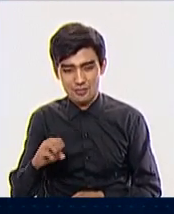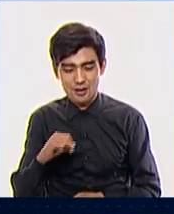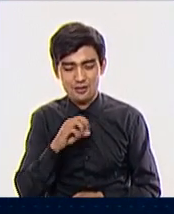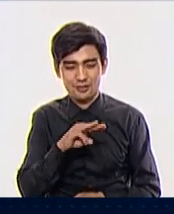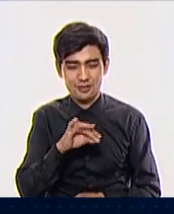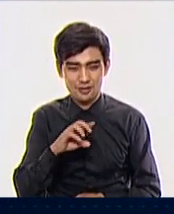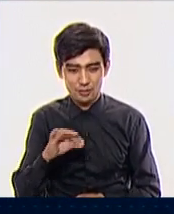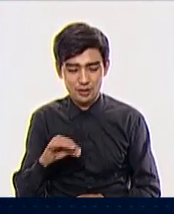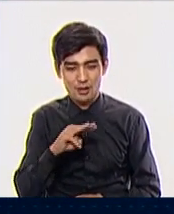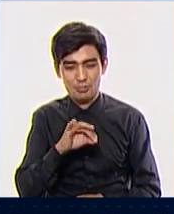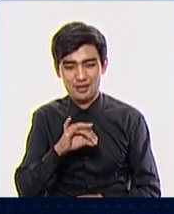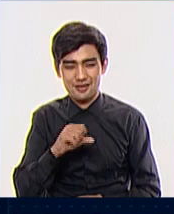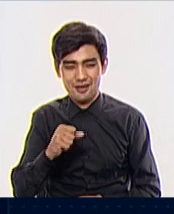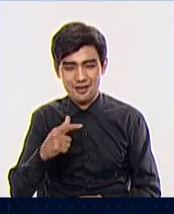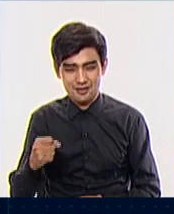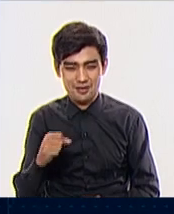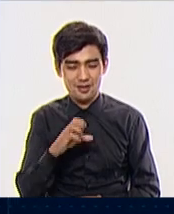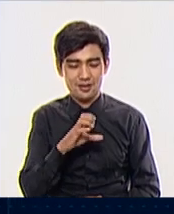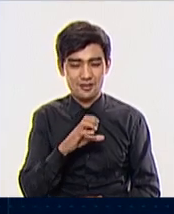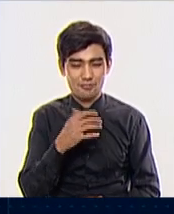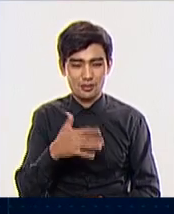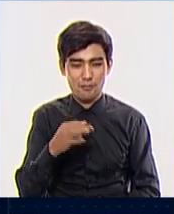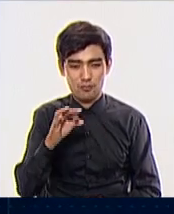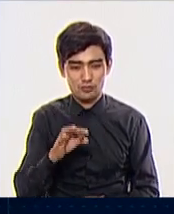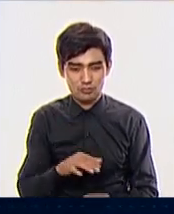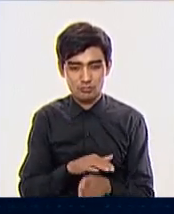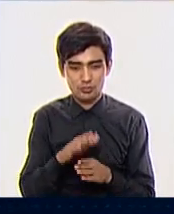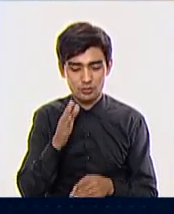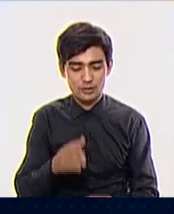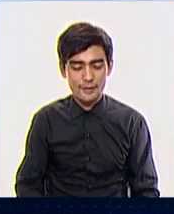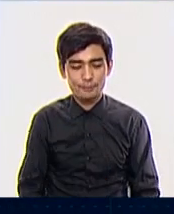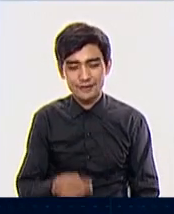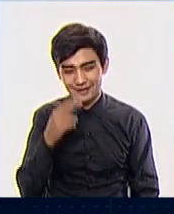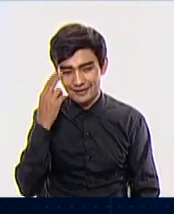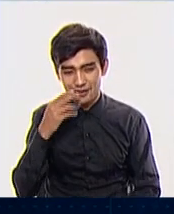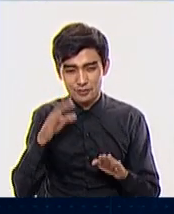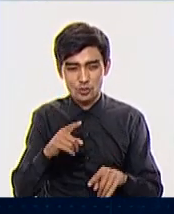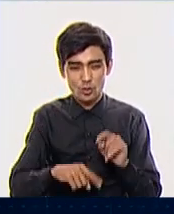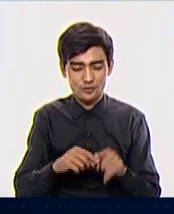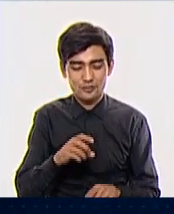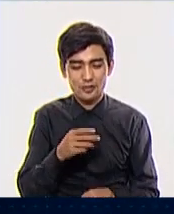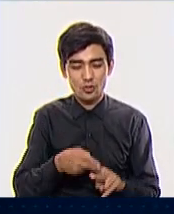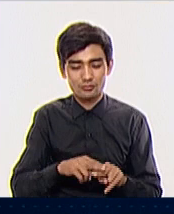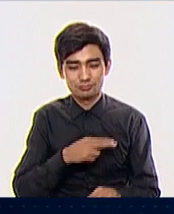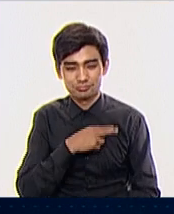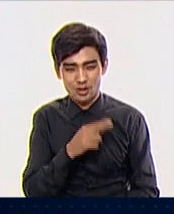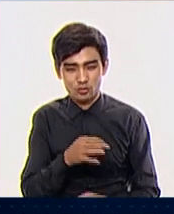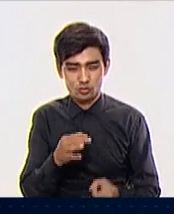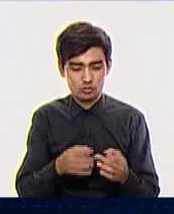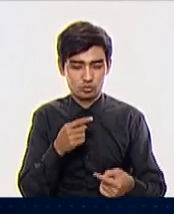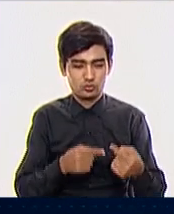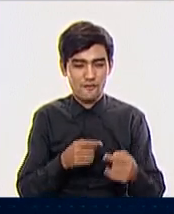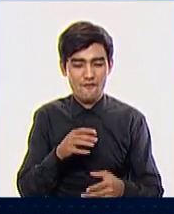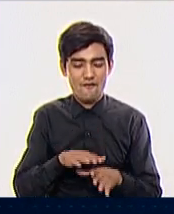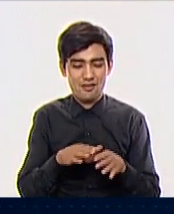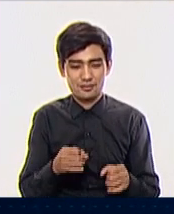префектурах Мияги, Фукусима и Сидзуока 50-процентная заполняемость. А в Италии родные погибших от коронавируса судятся с властями.